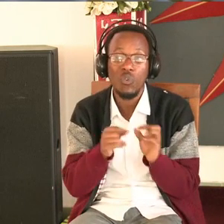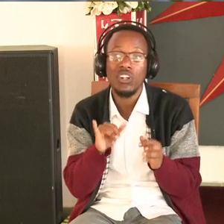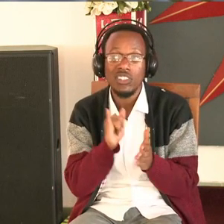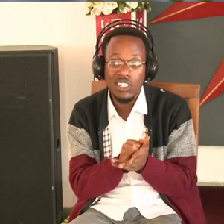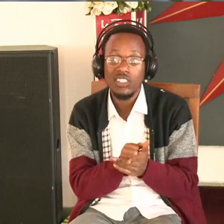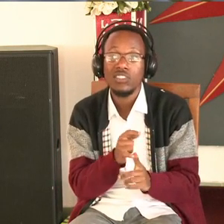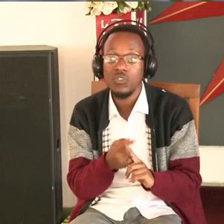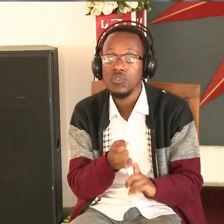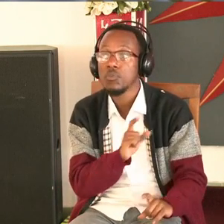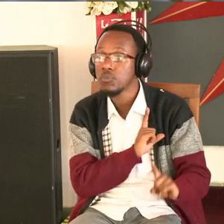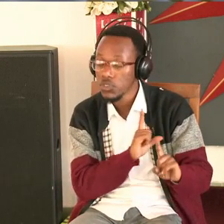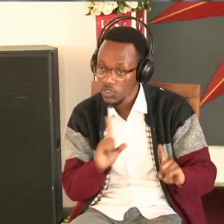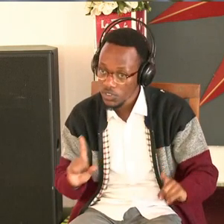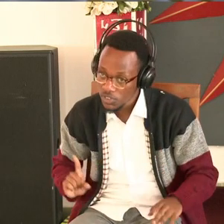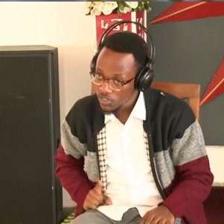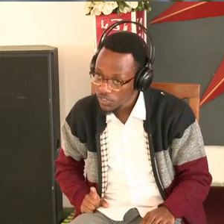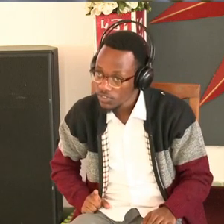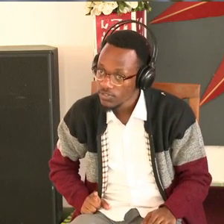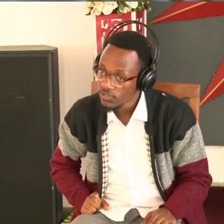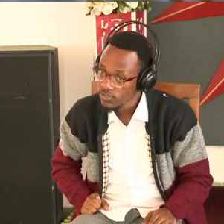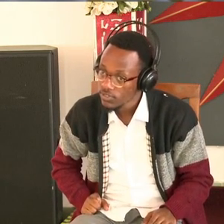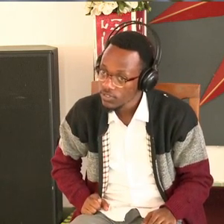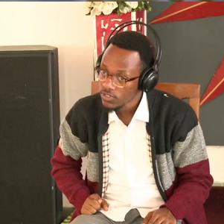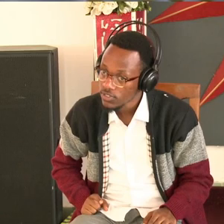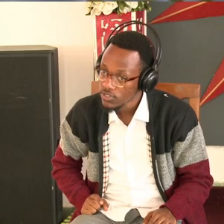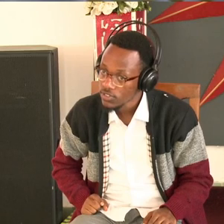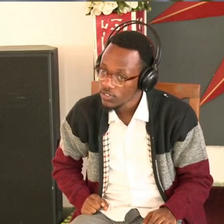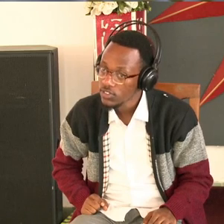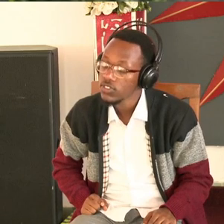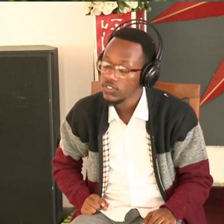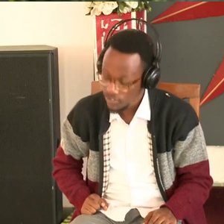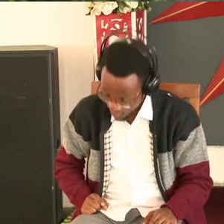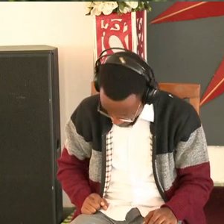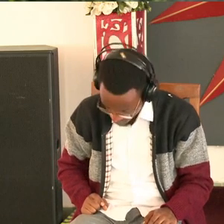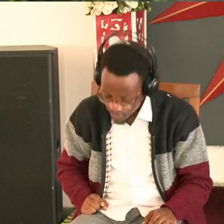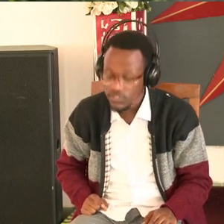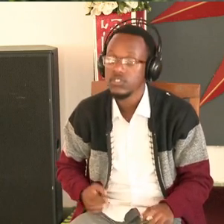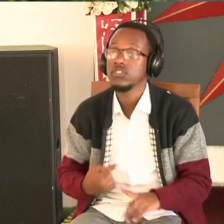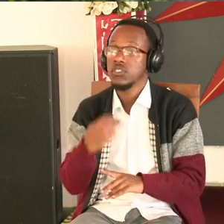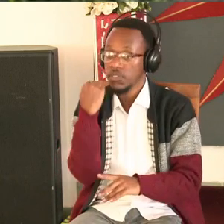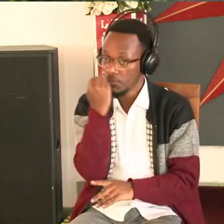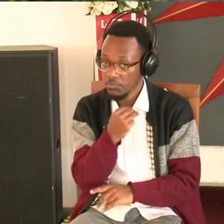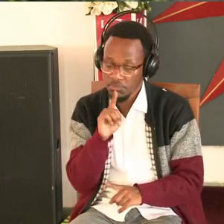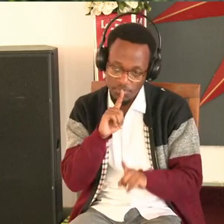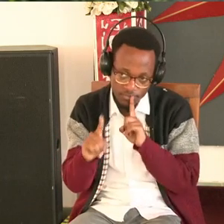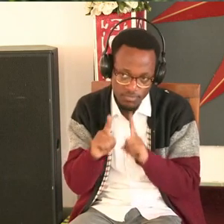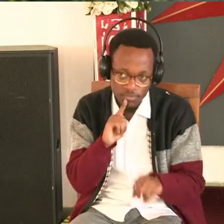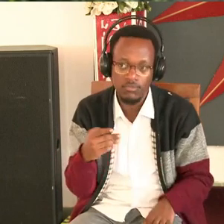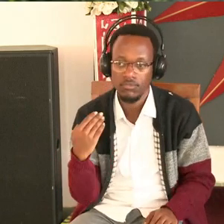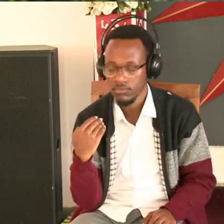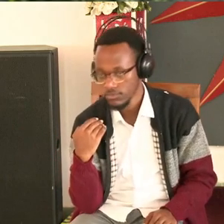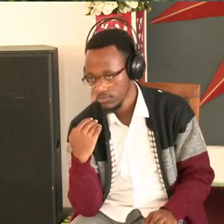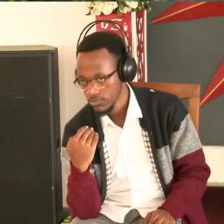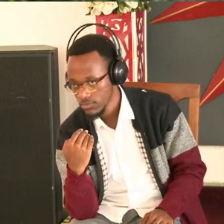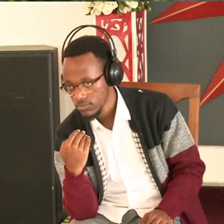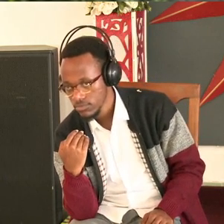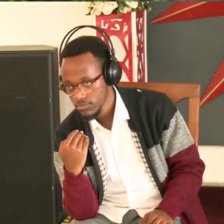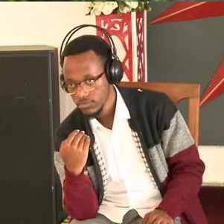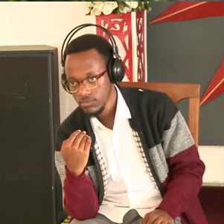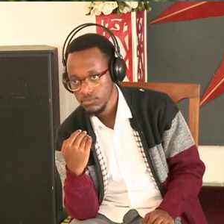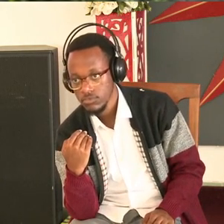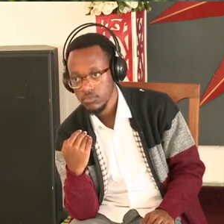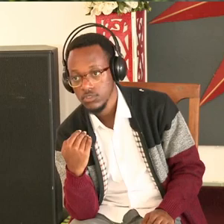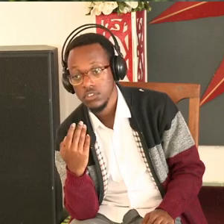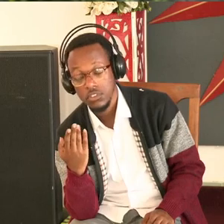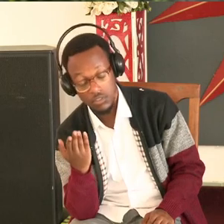gusa ahubwo atungwa n'amagambo yose de Dieu ava mu kanwa k'Imana amen amen cela